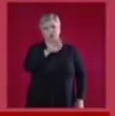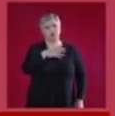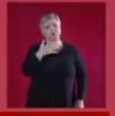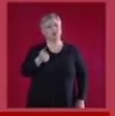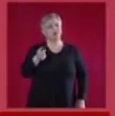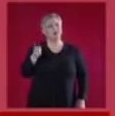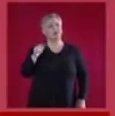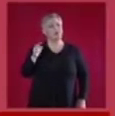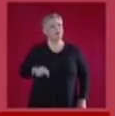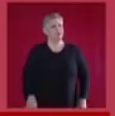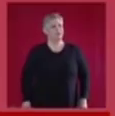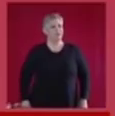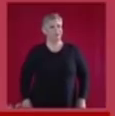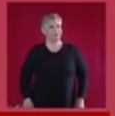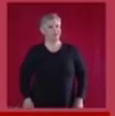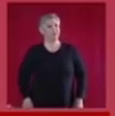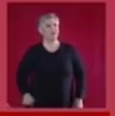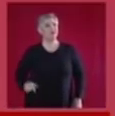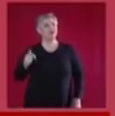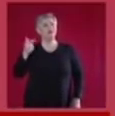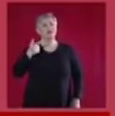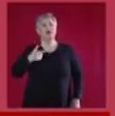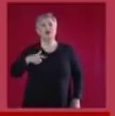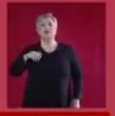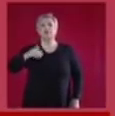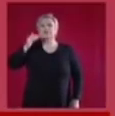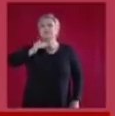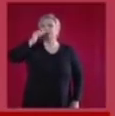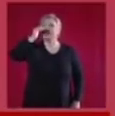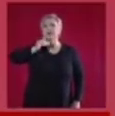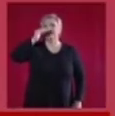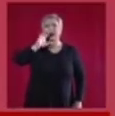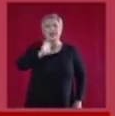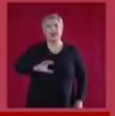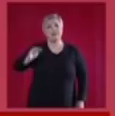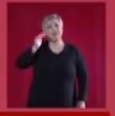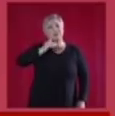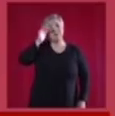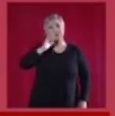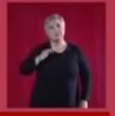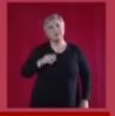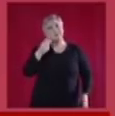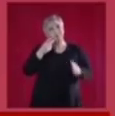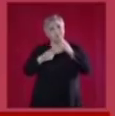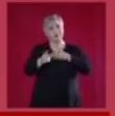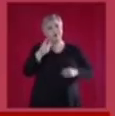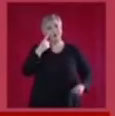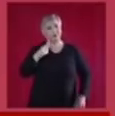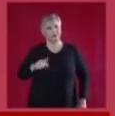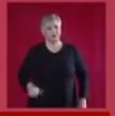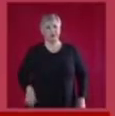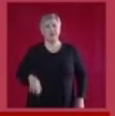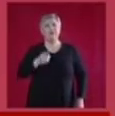θετικές ειδήσεις θα έχουμε και σε κάποιες χώρες του βορά έτσι λένε οι εκτιμήσεις όπου σύντομα θα έχουμε εθνικές εκλογές στη